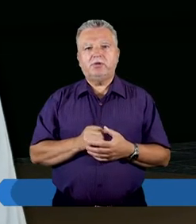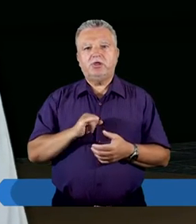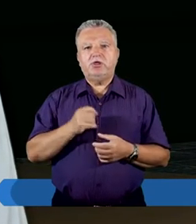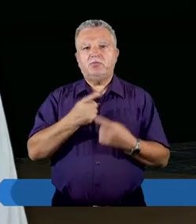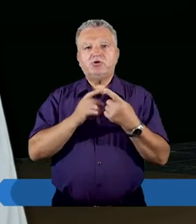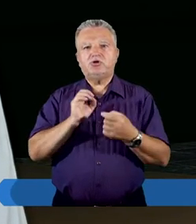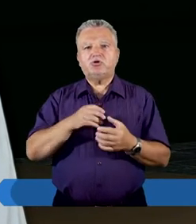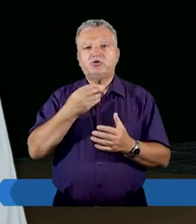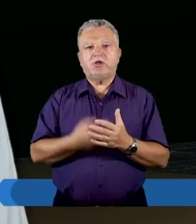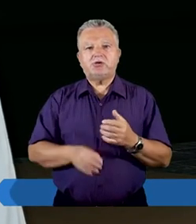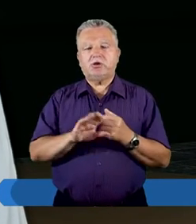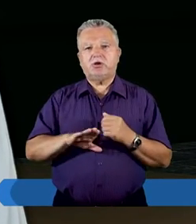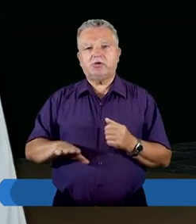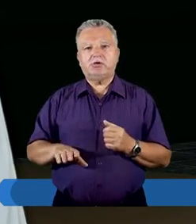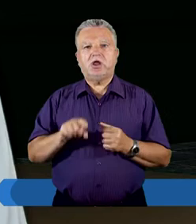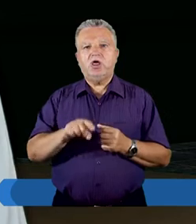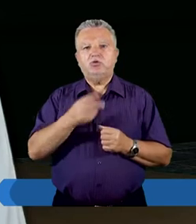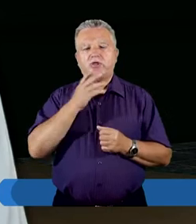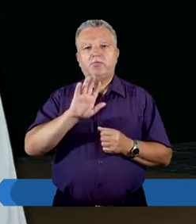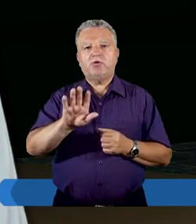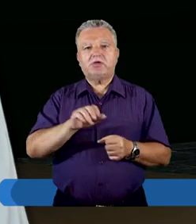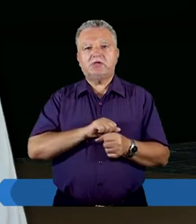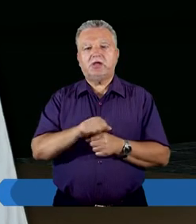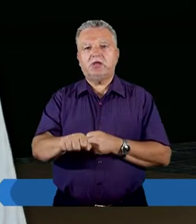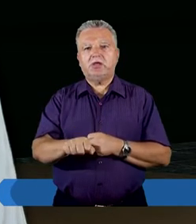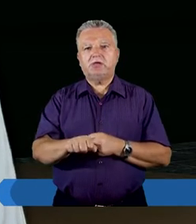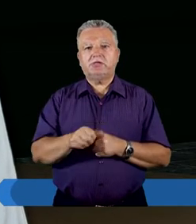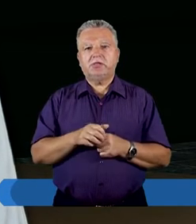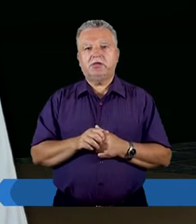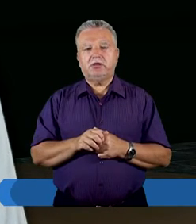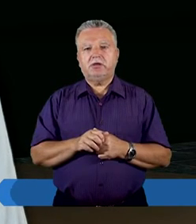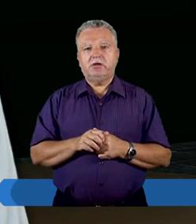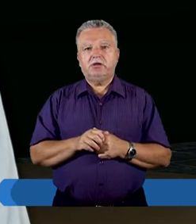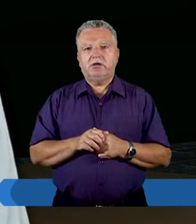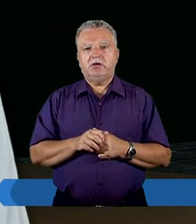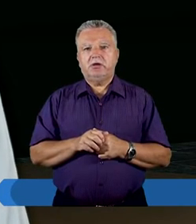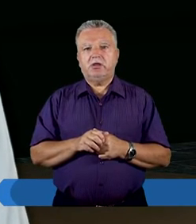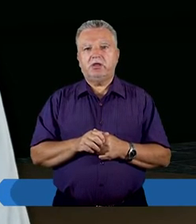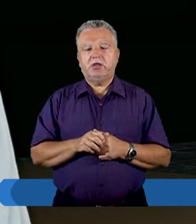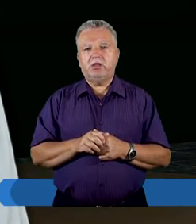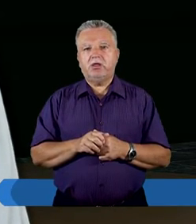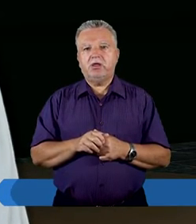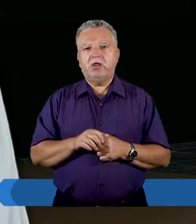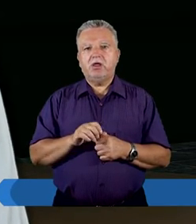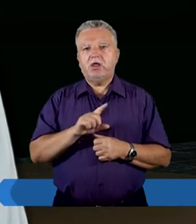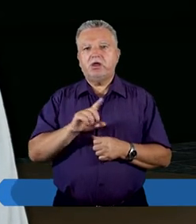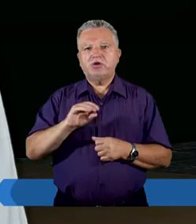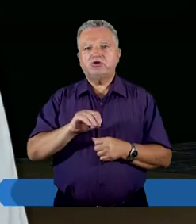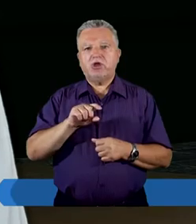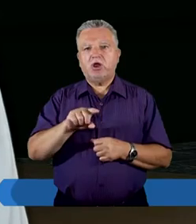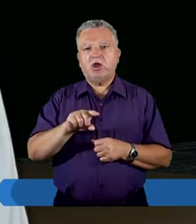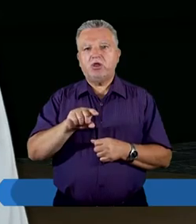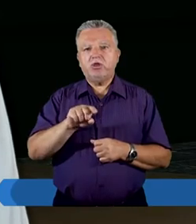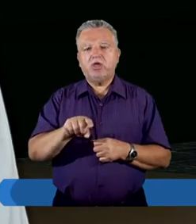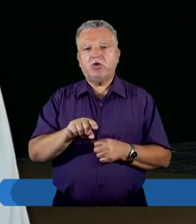dzieciach. Tutaj pokazane jest, ja tak patrząc na to, co tutaj dostrzegam właśnie w historii Hioba, że Hiob jakby jest zwrócona